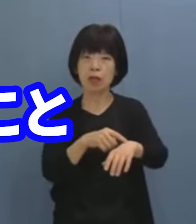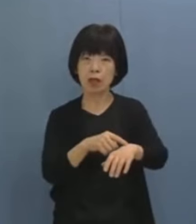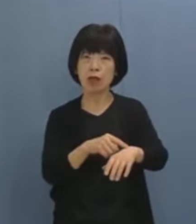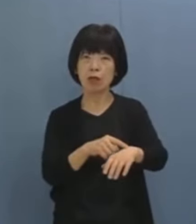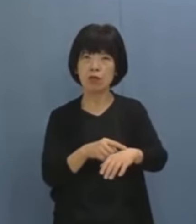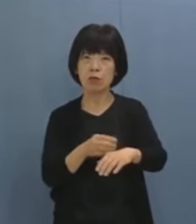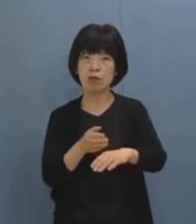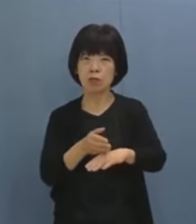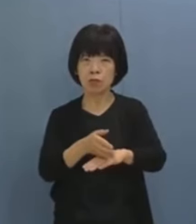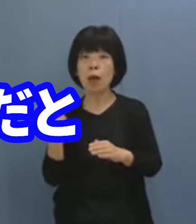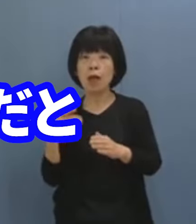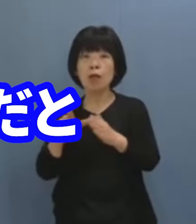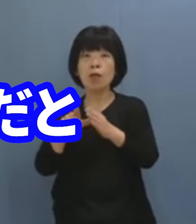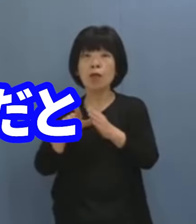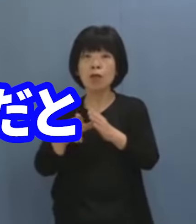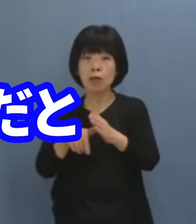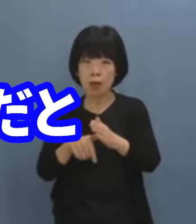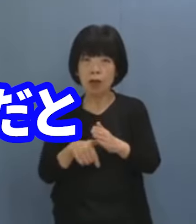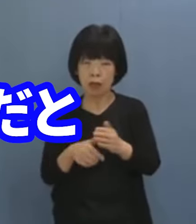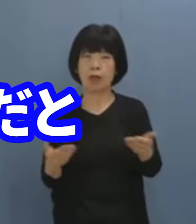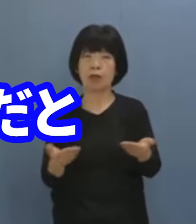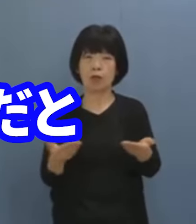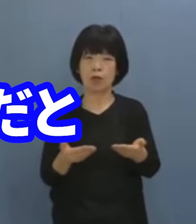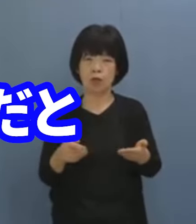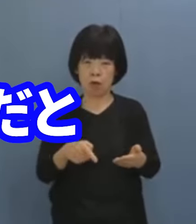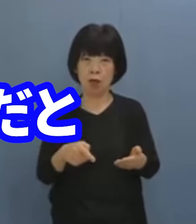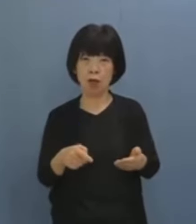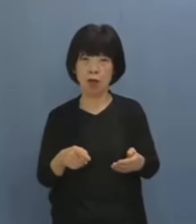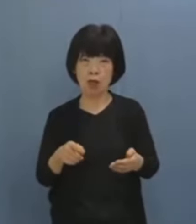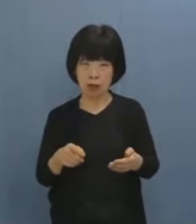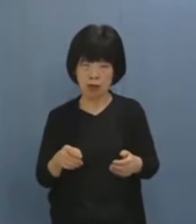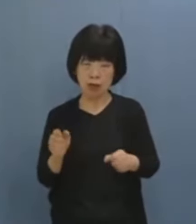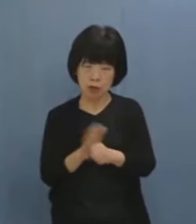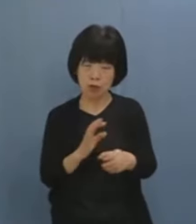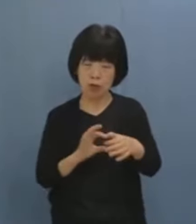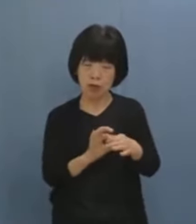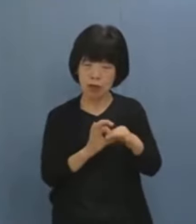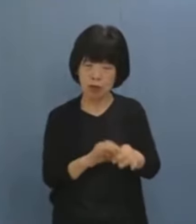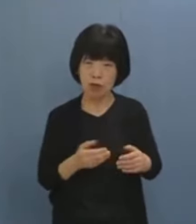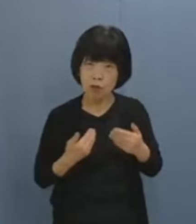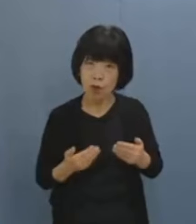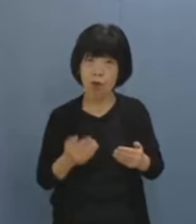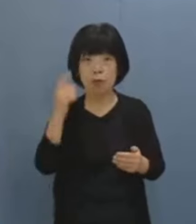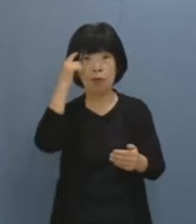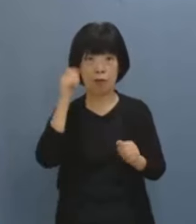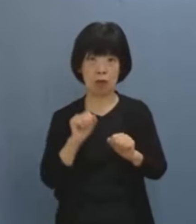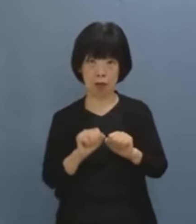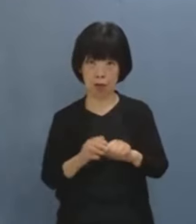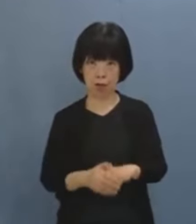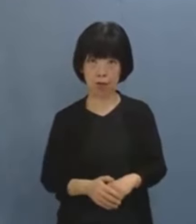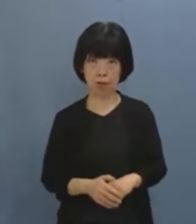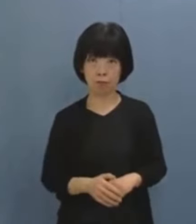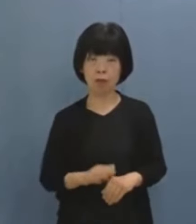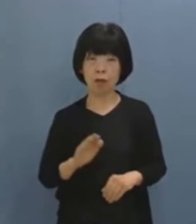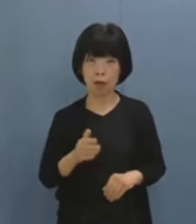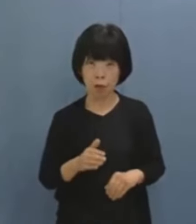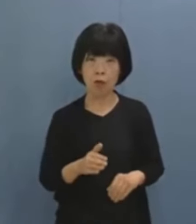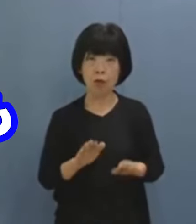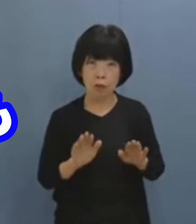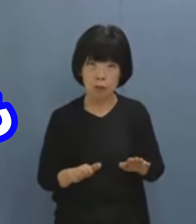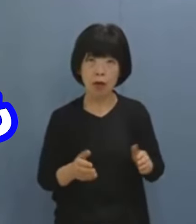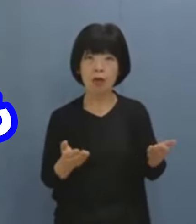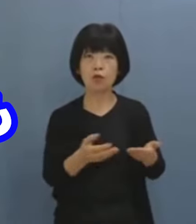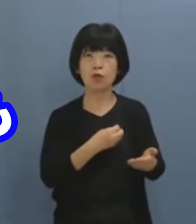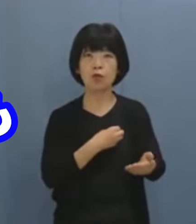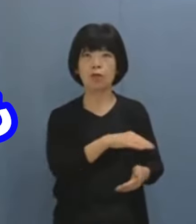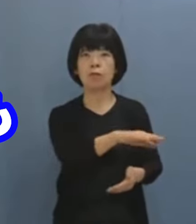あったので、まあ、それが業務の中で必要な範囲だということでやらせていただいてましたけど、まあ、職員の方から言って、まあ、